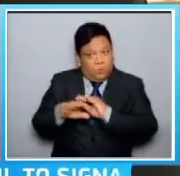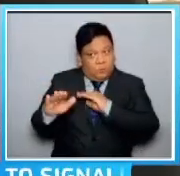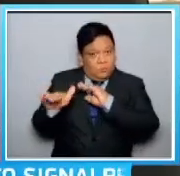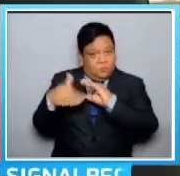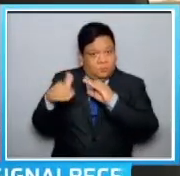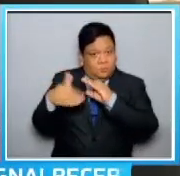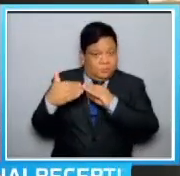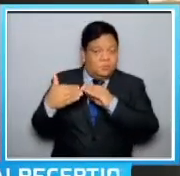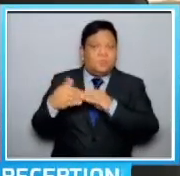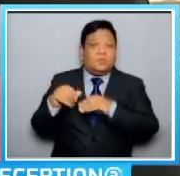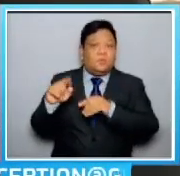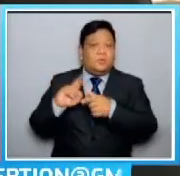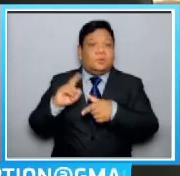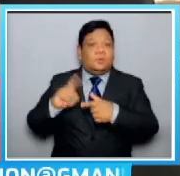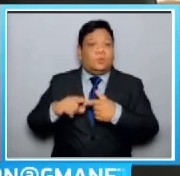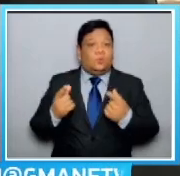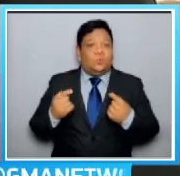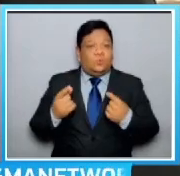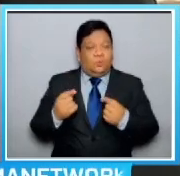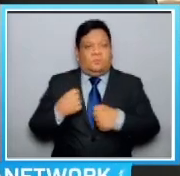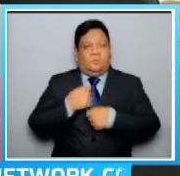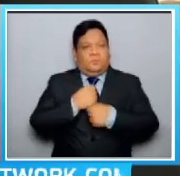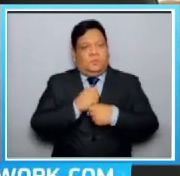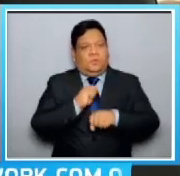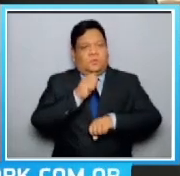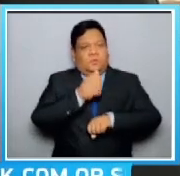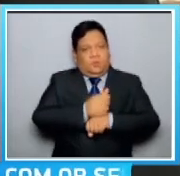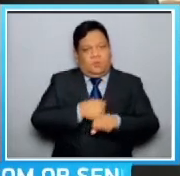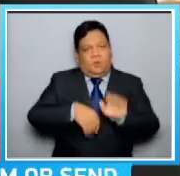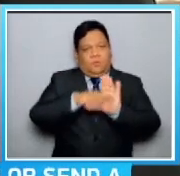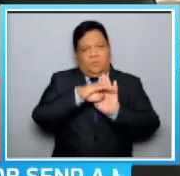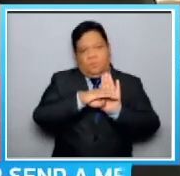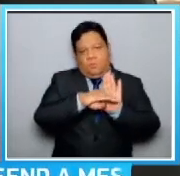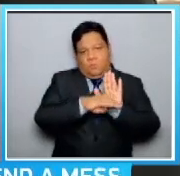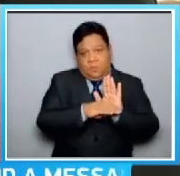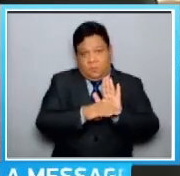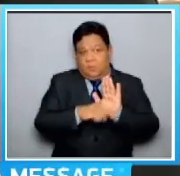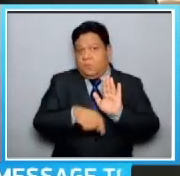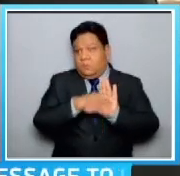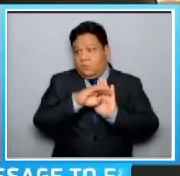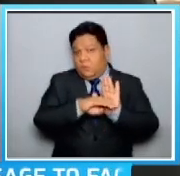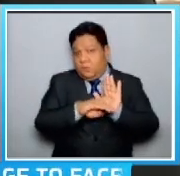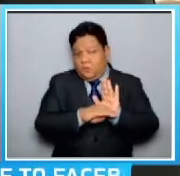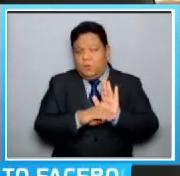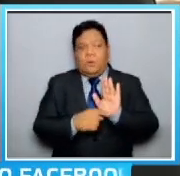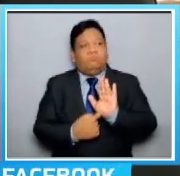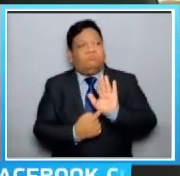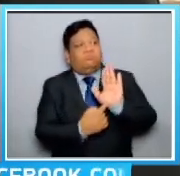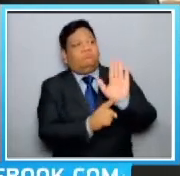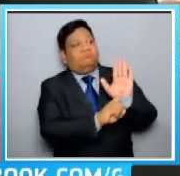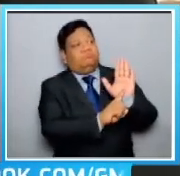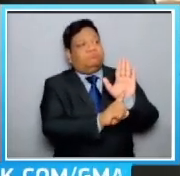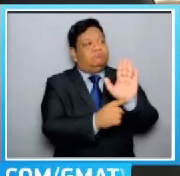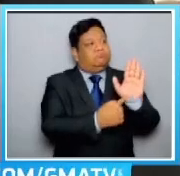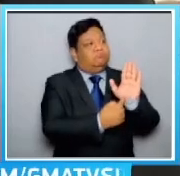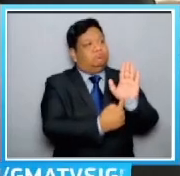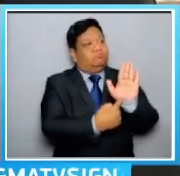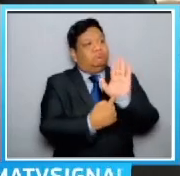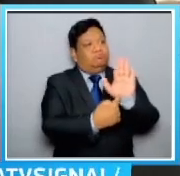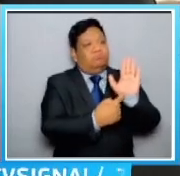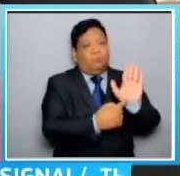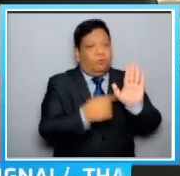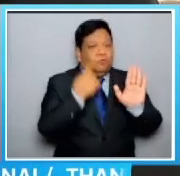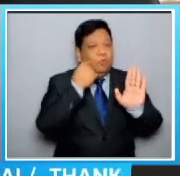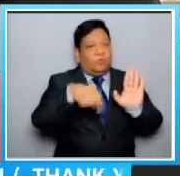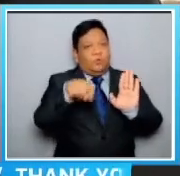then nagkakreate sila ng portfolio. Itong portfolio naman na ito ay sinisend ng mga suspect natin sa